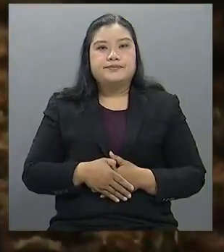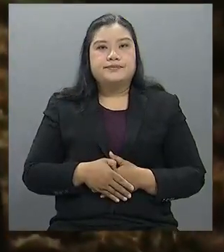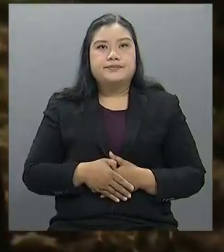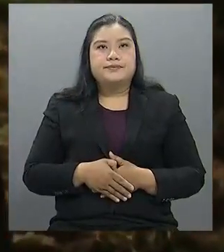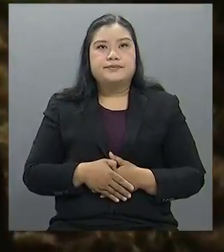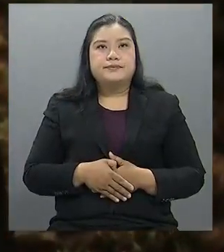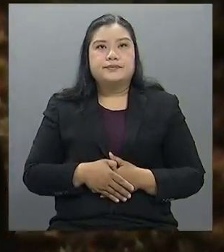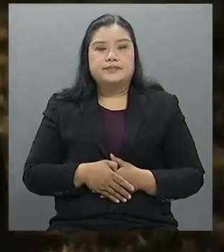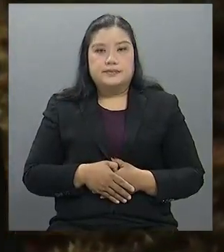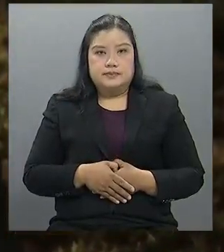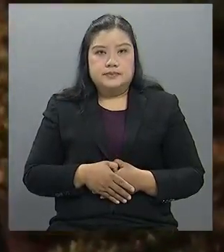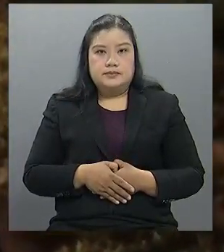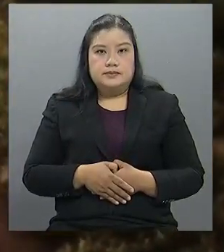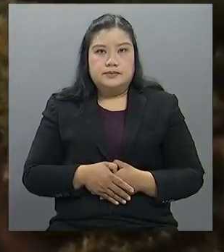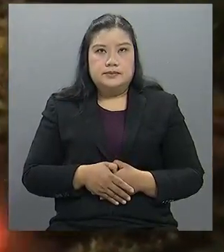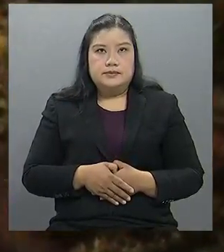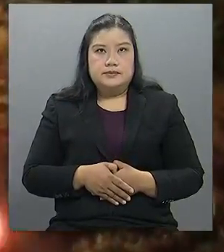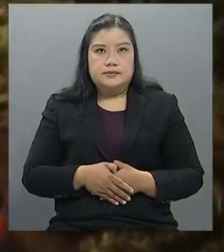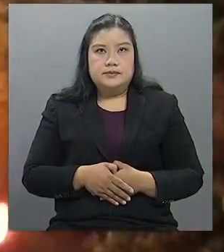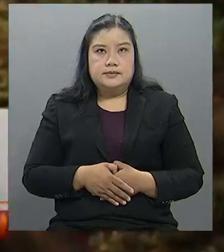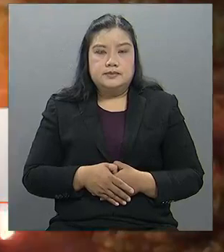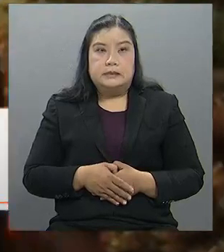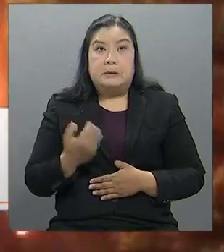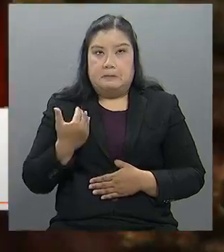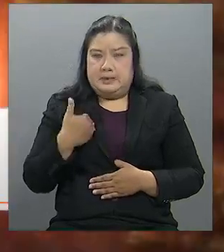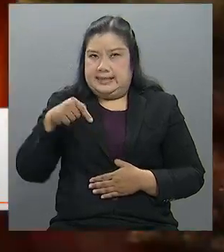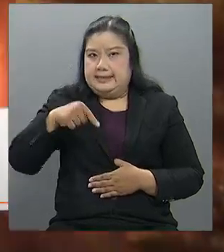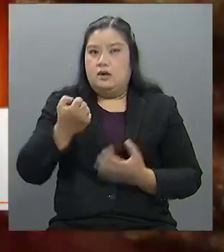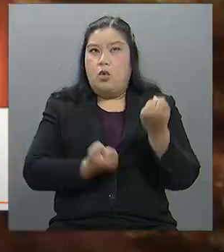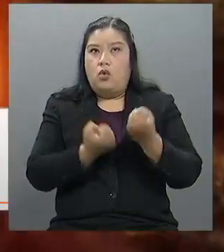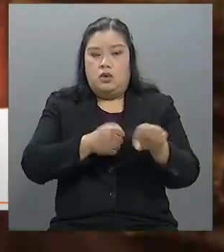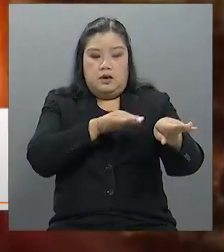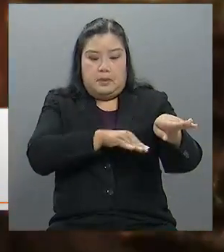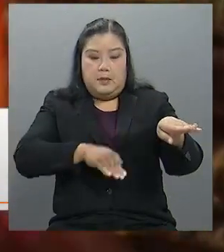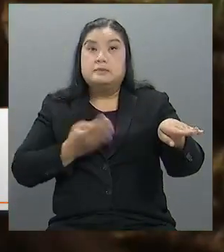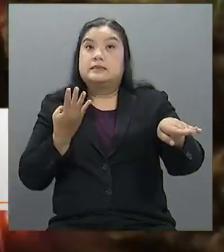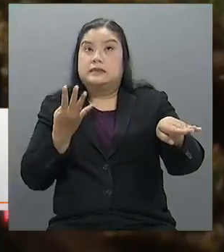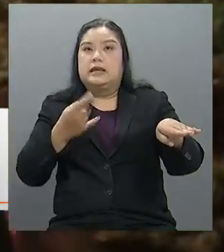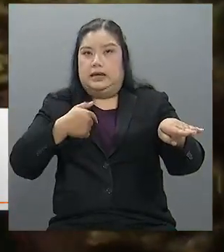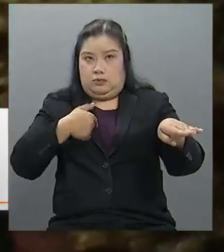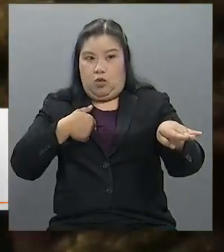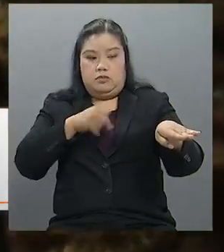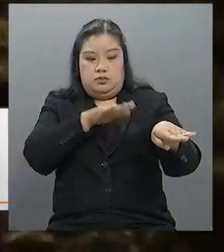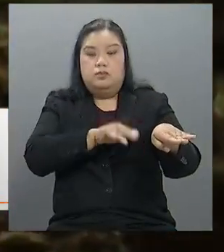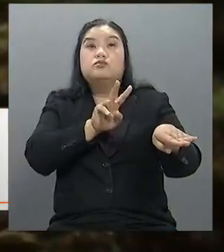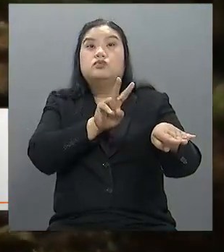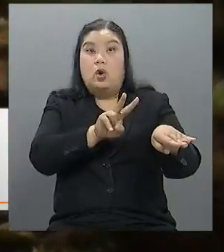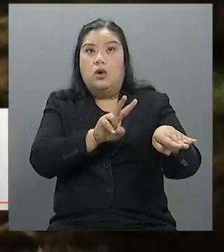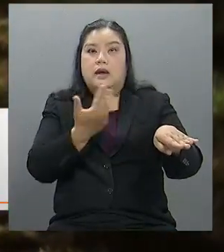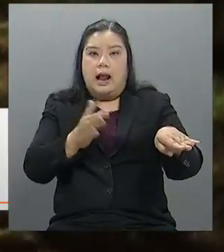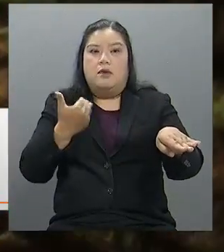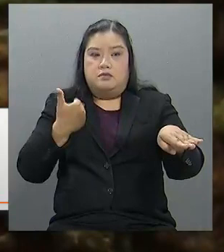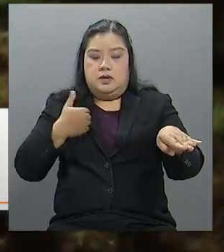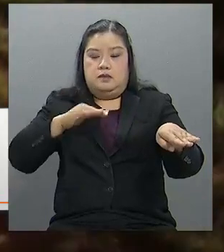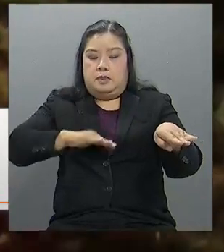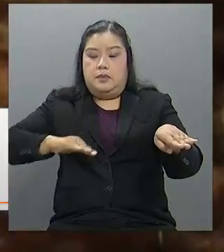มีรถทั้งหมดโดนที่โดนนะครับมี4คันพี่ผมเป็นคันที่2นะที่โดนแล้วก็มีตามมาอีก2คันแต่ว่าอีก2คันนั้นเหมือนเขาจะไม่แตกเห